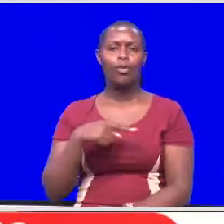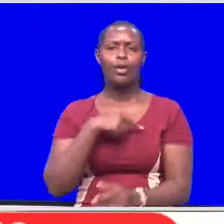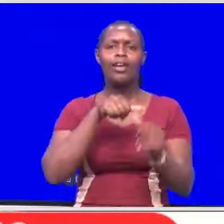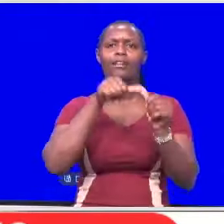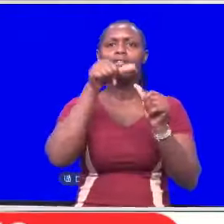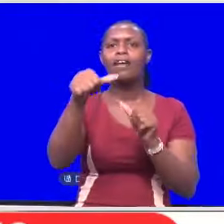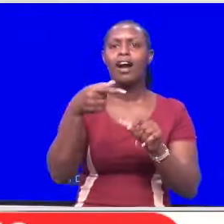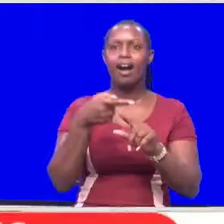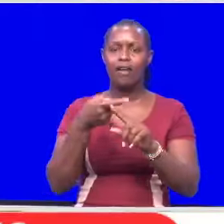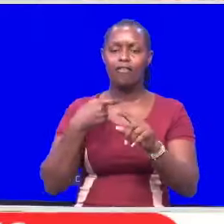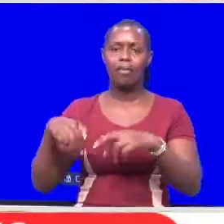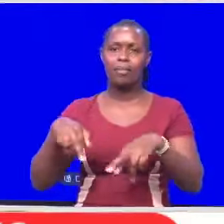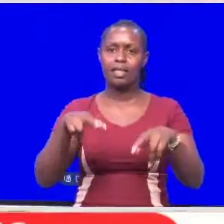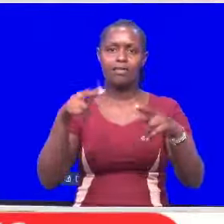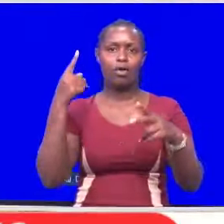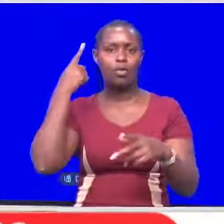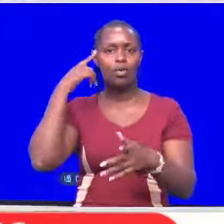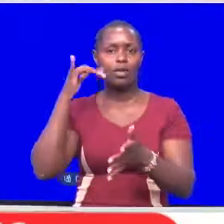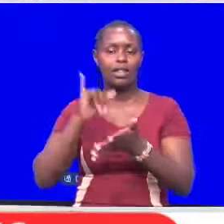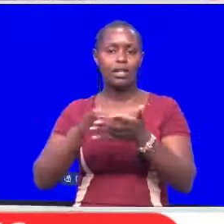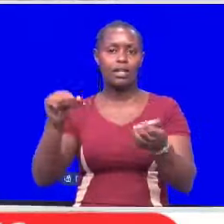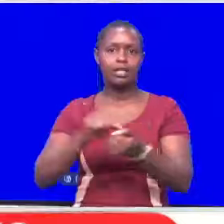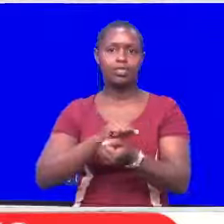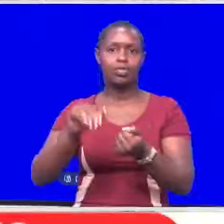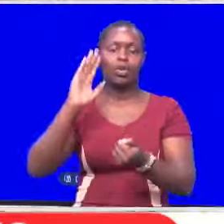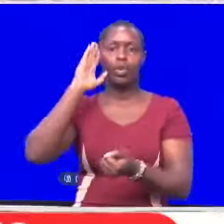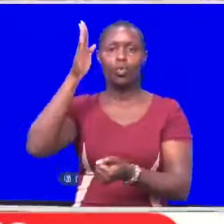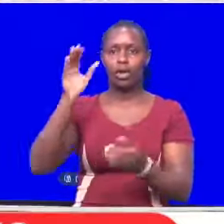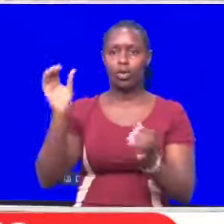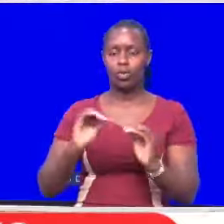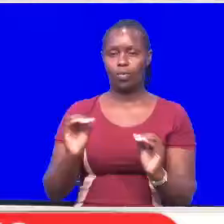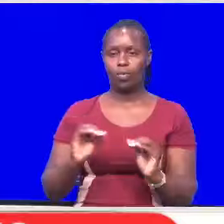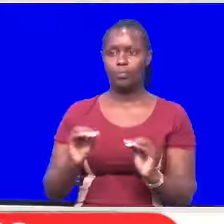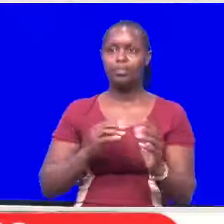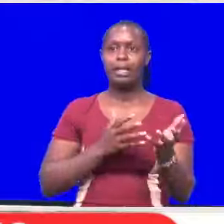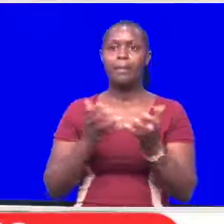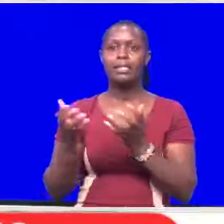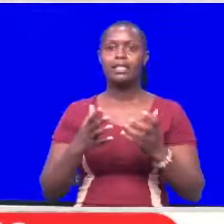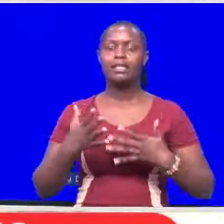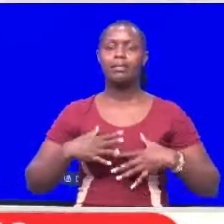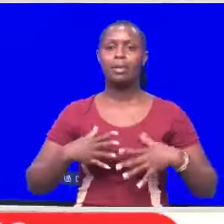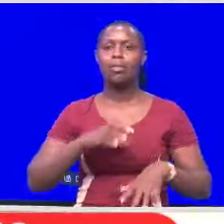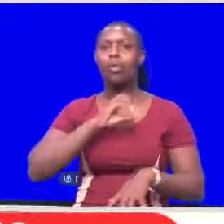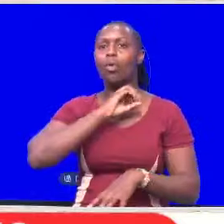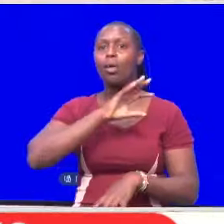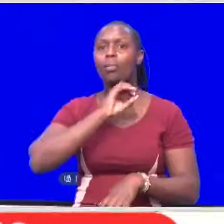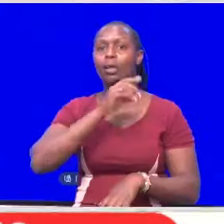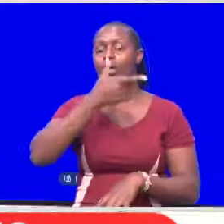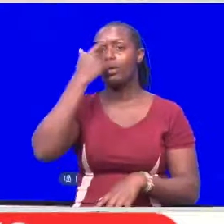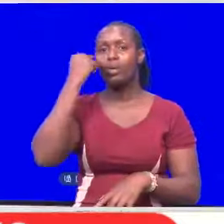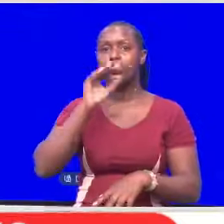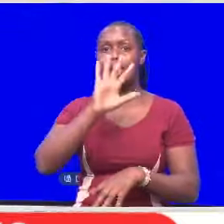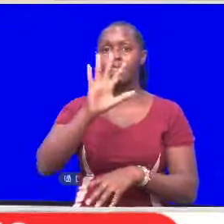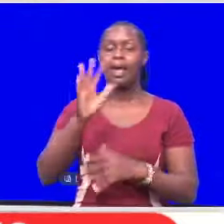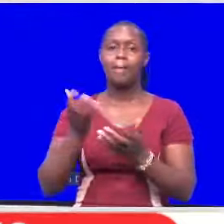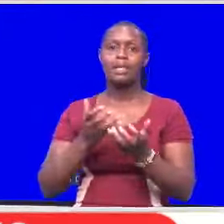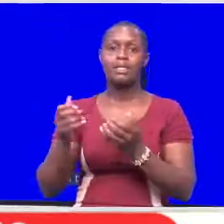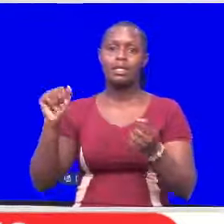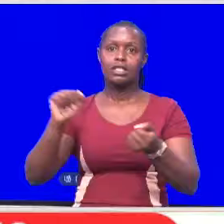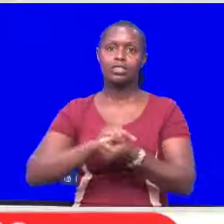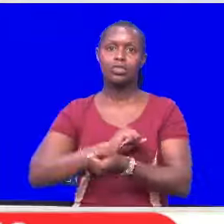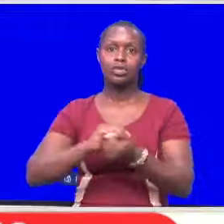maybe hatutabomolewa. Businessmen are now estimating losses through destruction of property while blaming the government for not issuing a